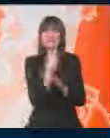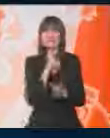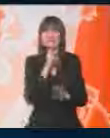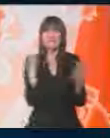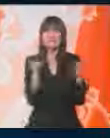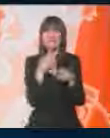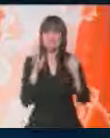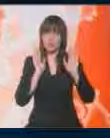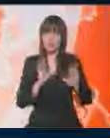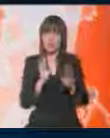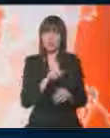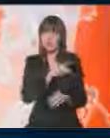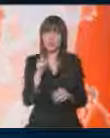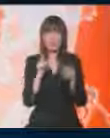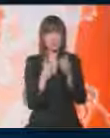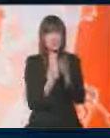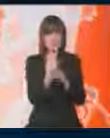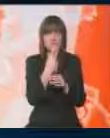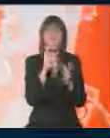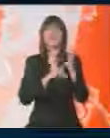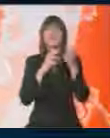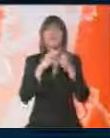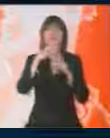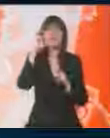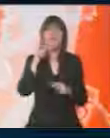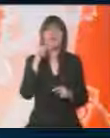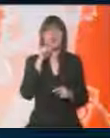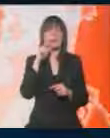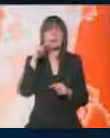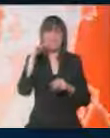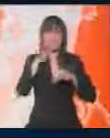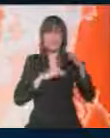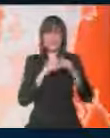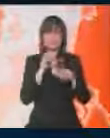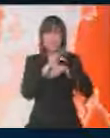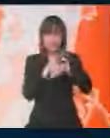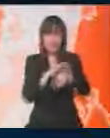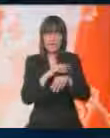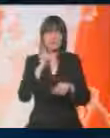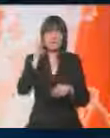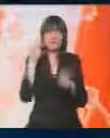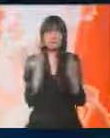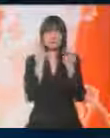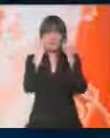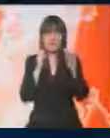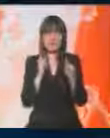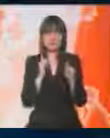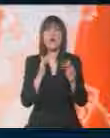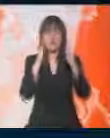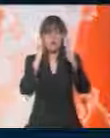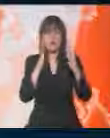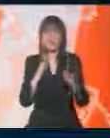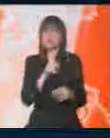mogu osporavati čak ni u Prištini, znači izvora NATO-a, jer NATO je njih i praktično doveo tamo gdje su sada,